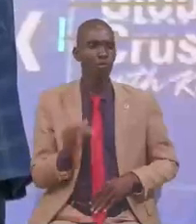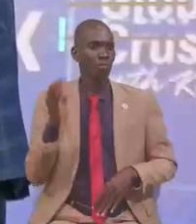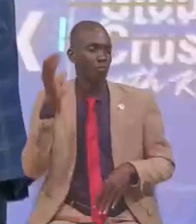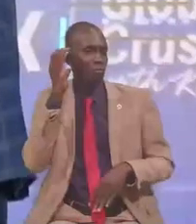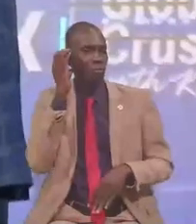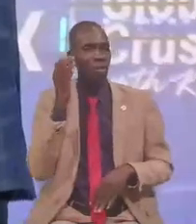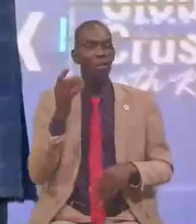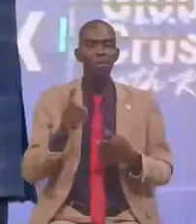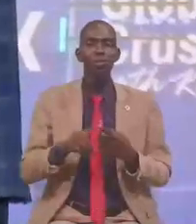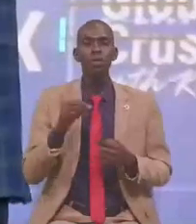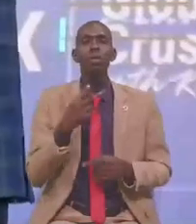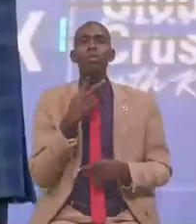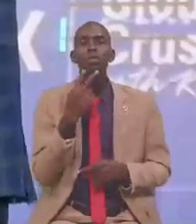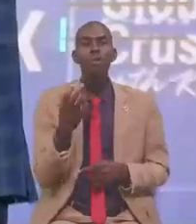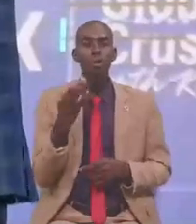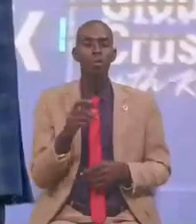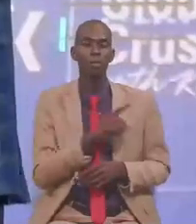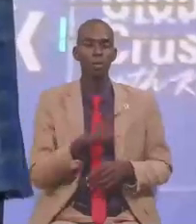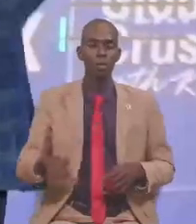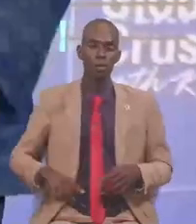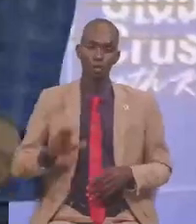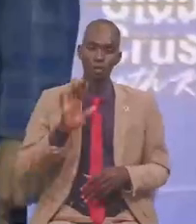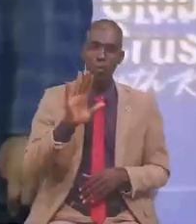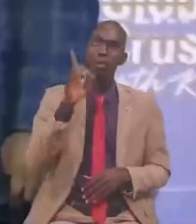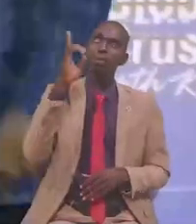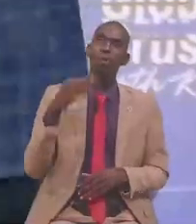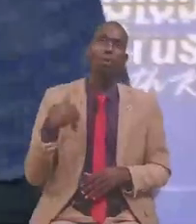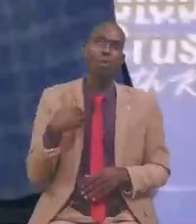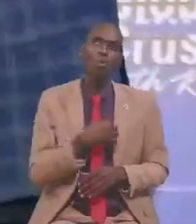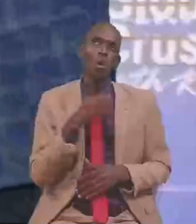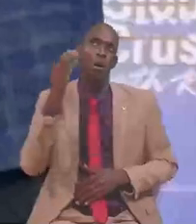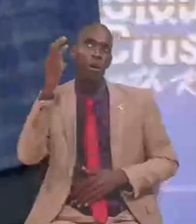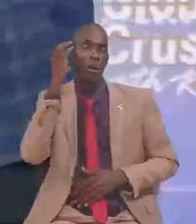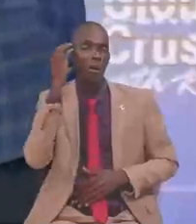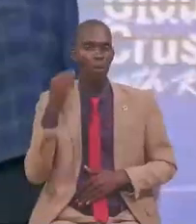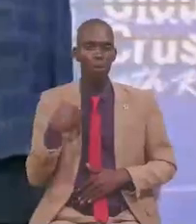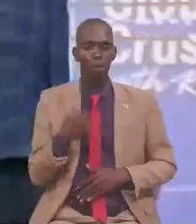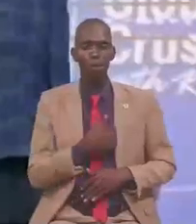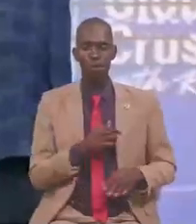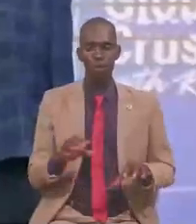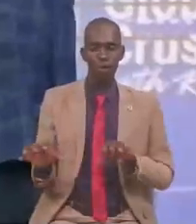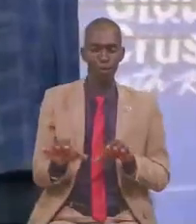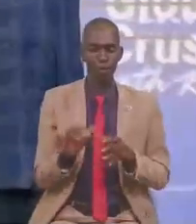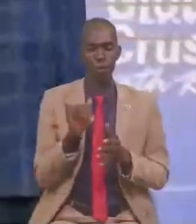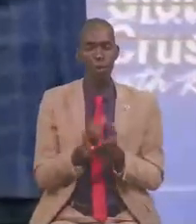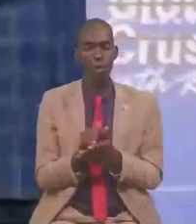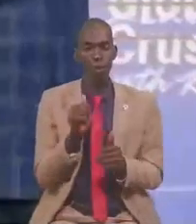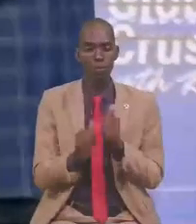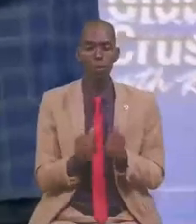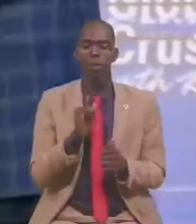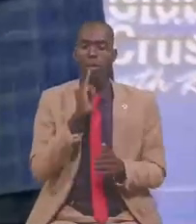Il dit, si tu écoutes attentivement la voix de l'Éternel, ton Dieu, nous écoutons et nous pratiquons ce qui est